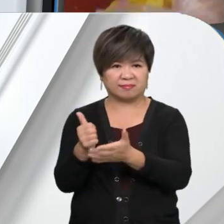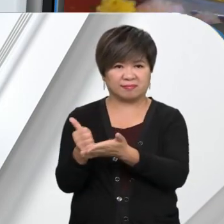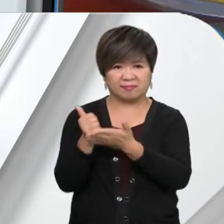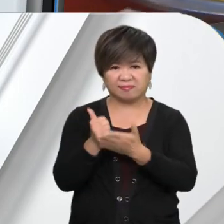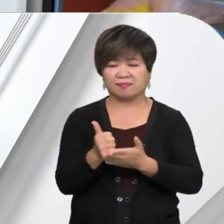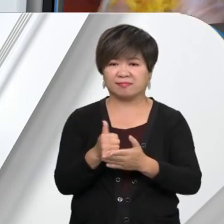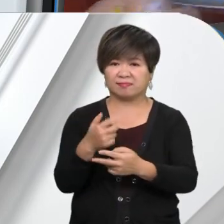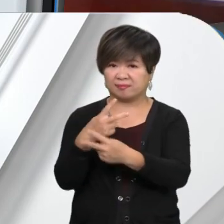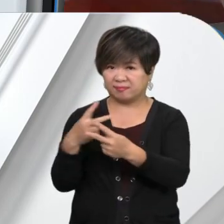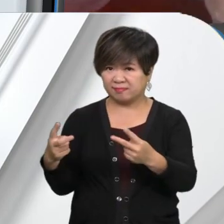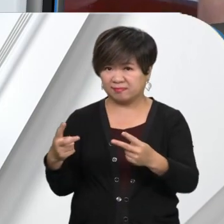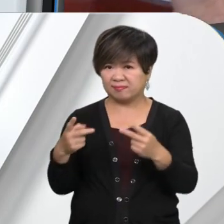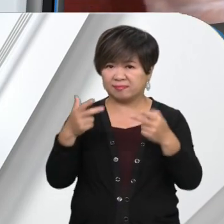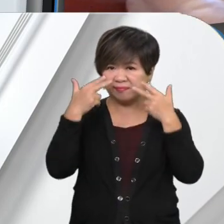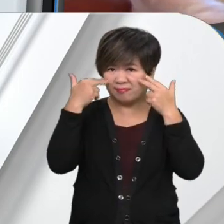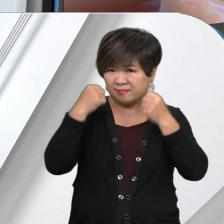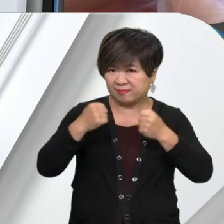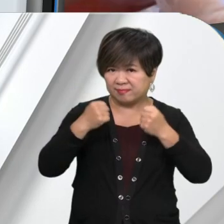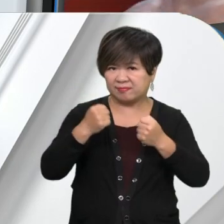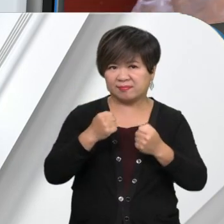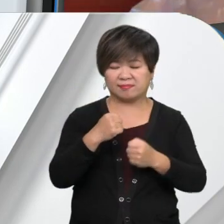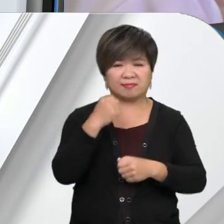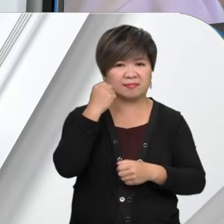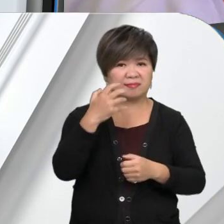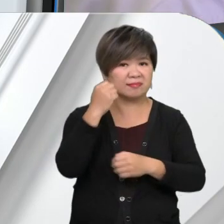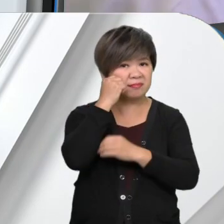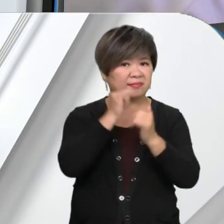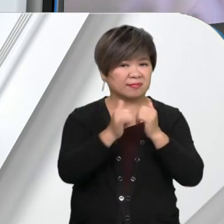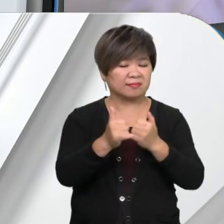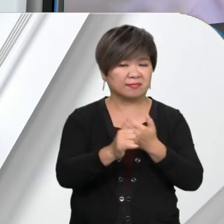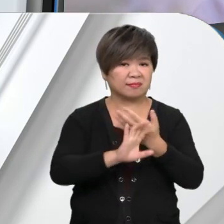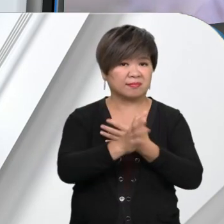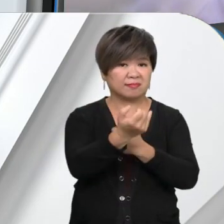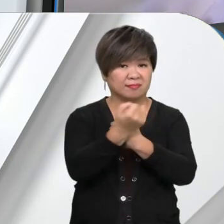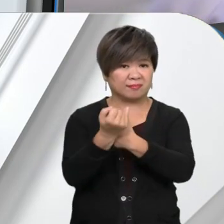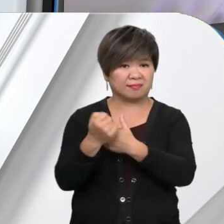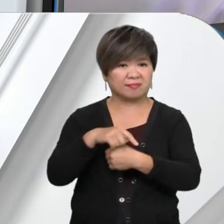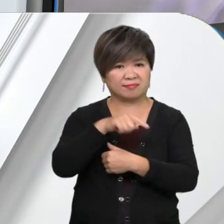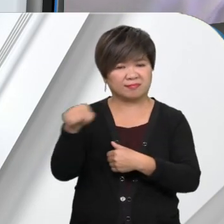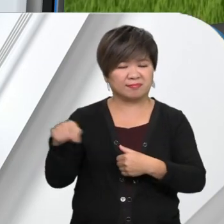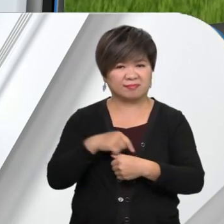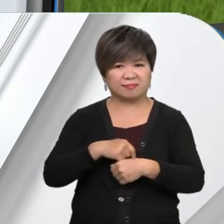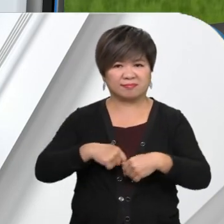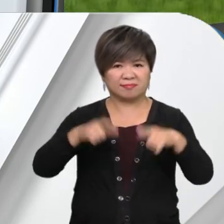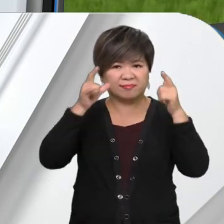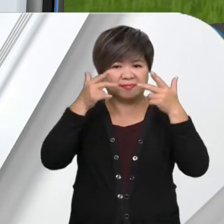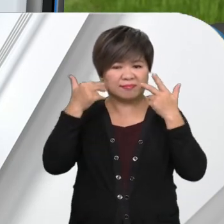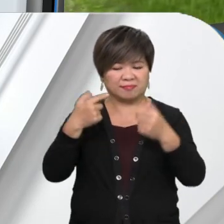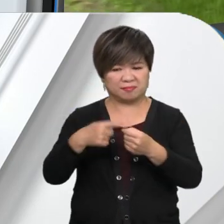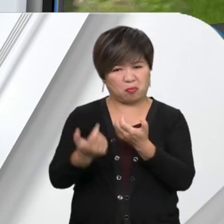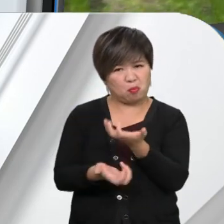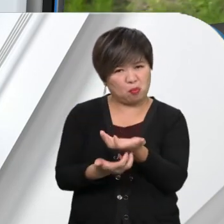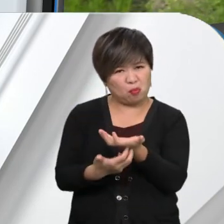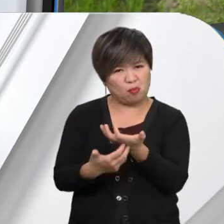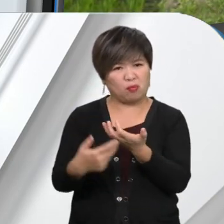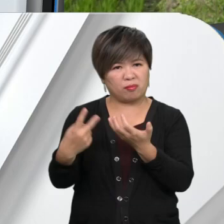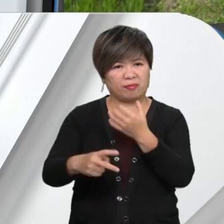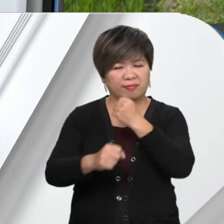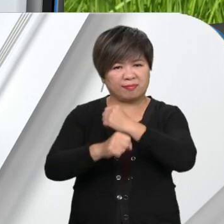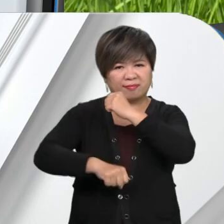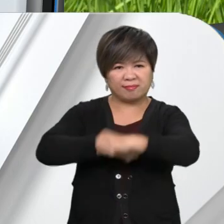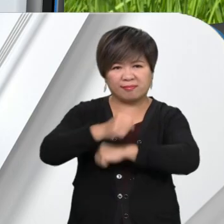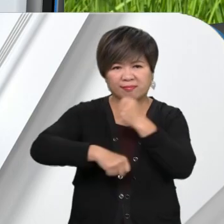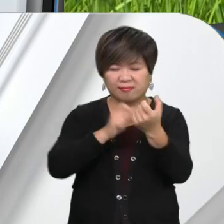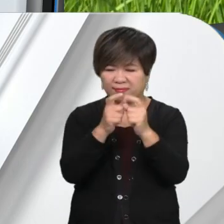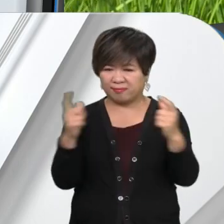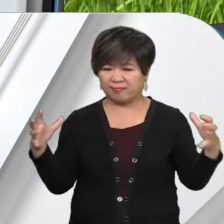溪都的客家年出名，还有新出名妈妈。强化中，陆家米来主食，还期盼由国家出钱